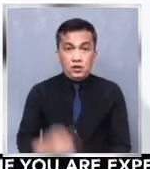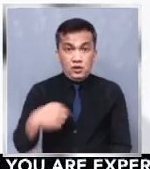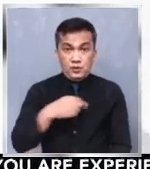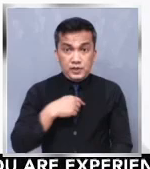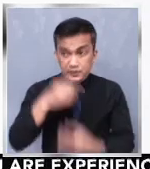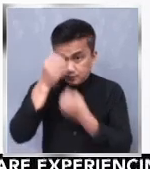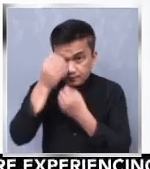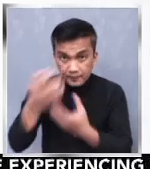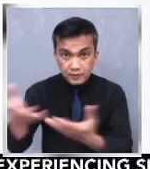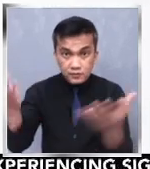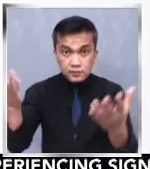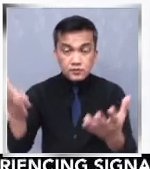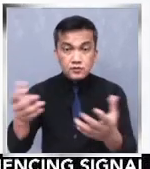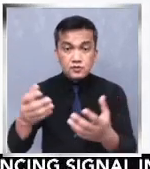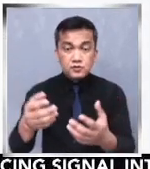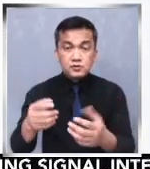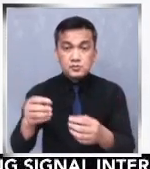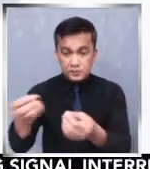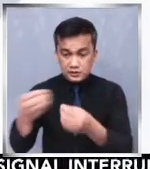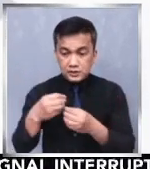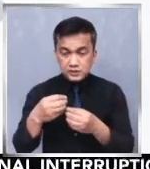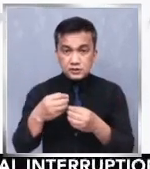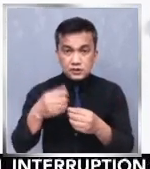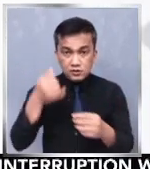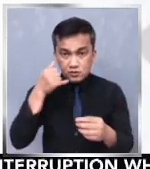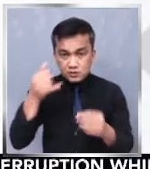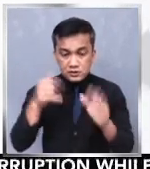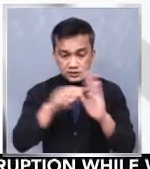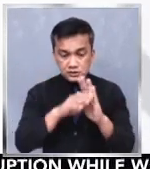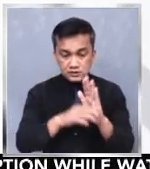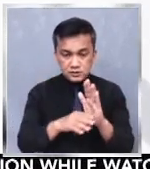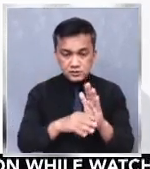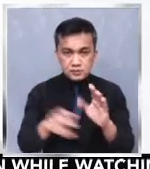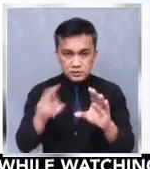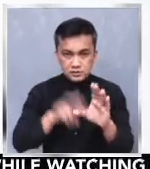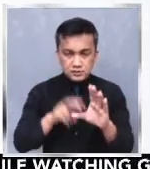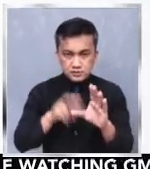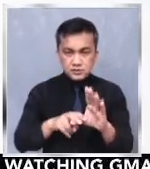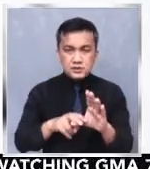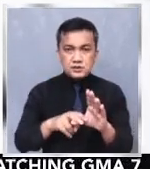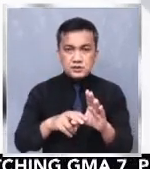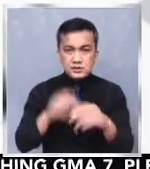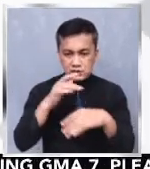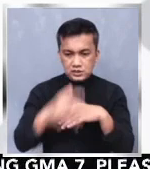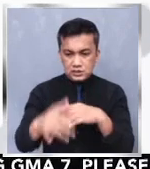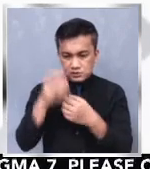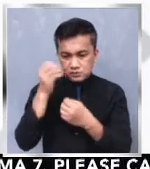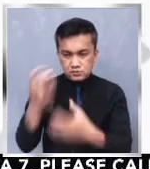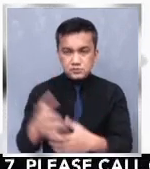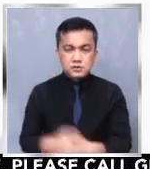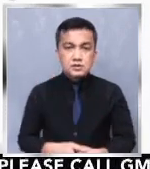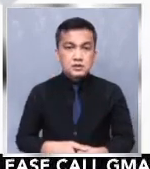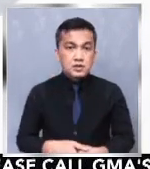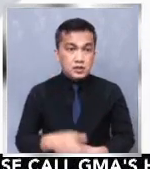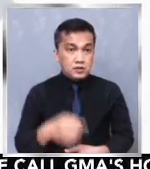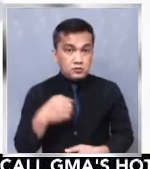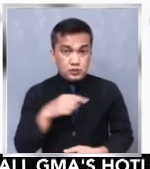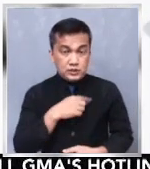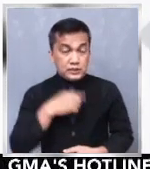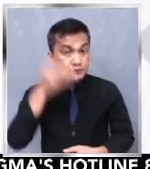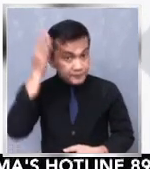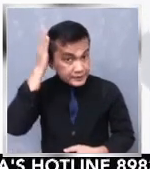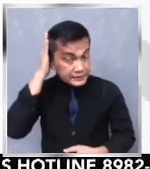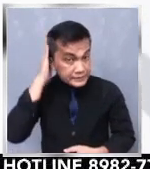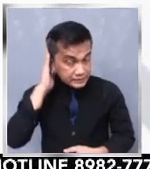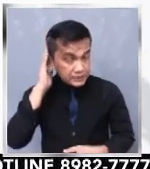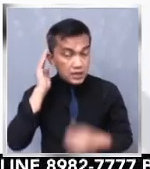nilang contact details ng pasahero. Majority natanggap yung early notification. Pakiusap din po namin ay sana po maunawaan